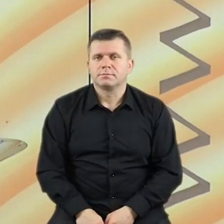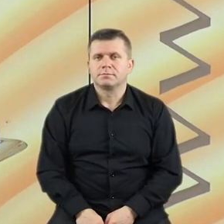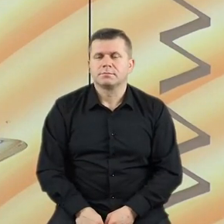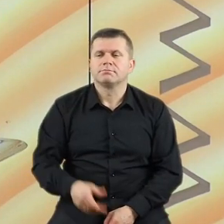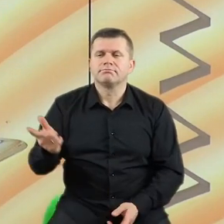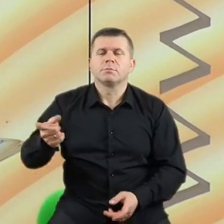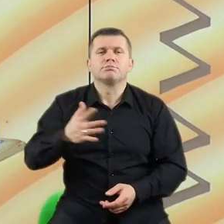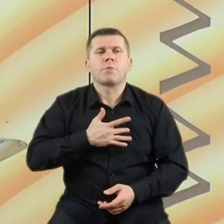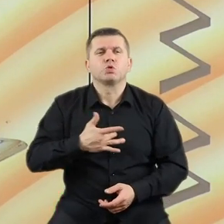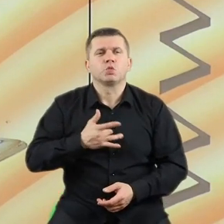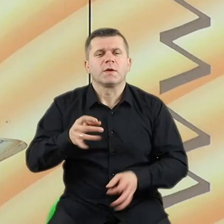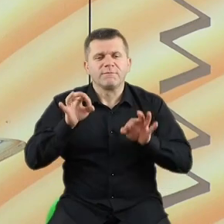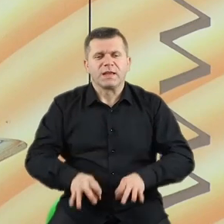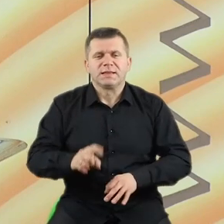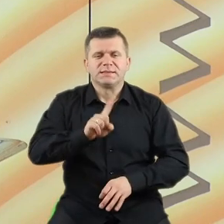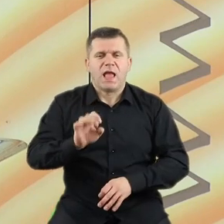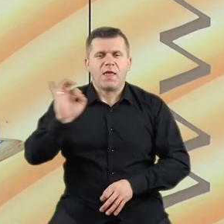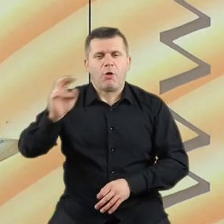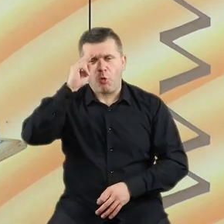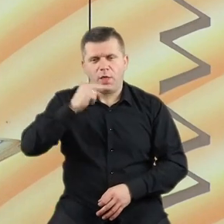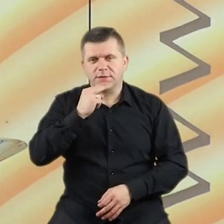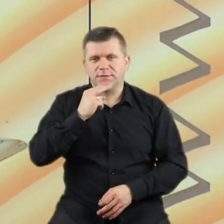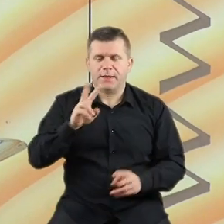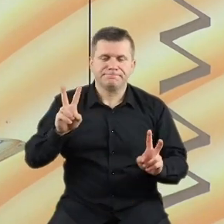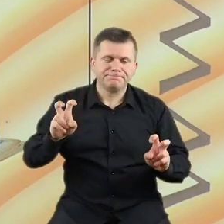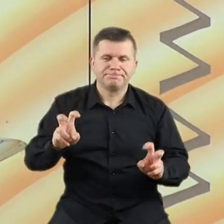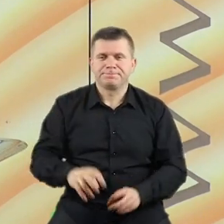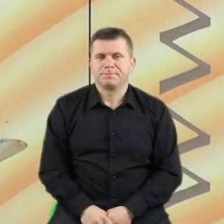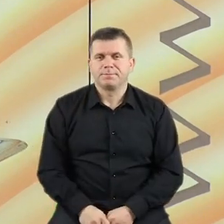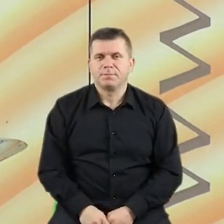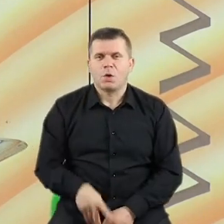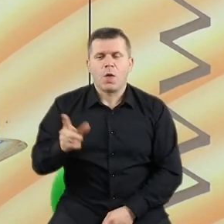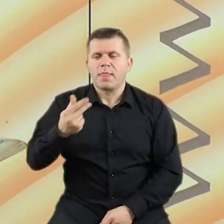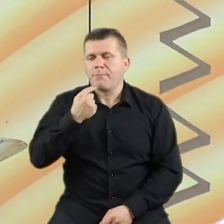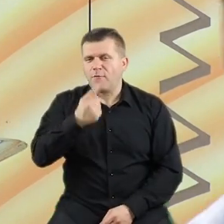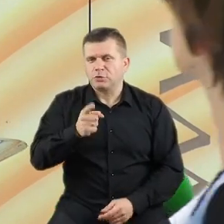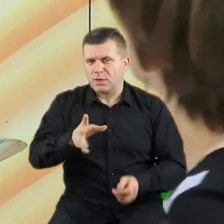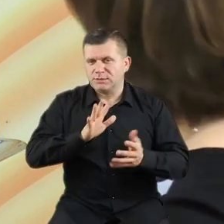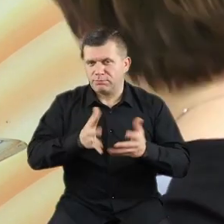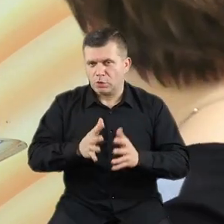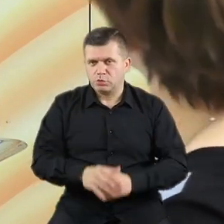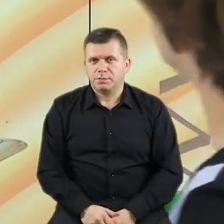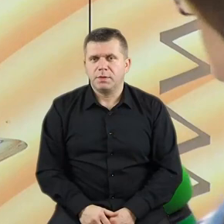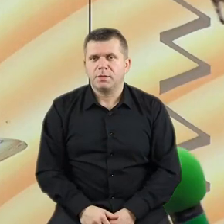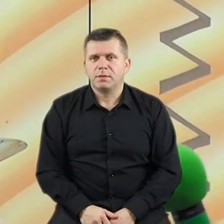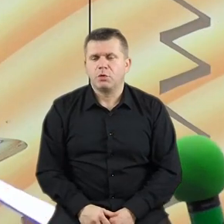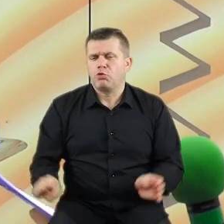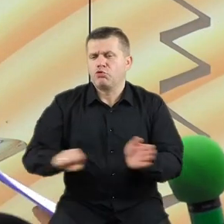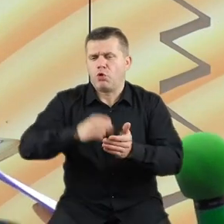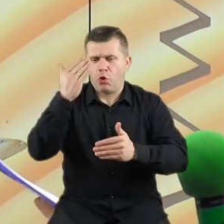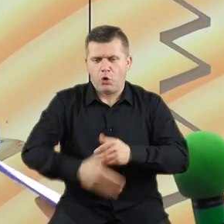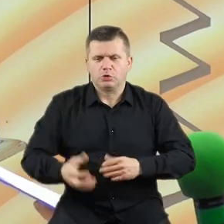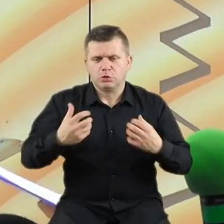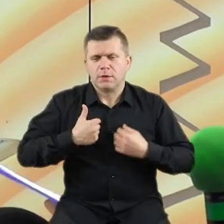ciężar za swojego ojca, poczucie winy za ojca ma. Oczywiście to jest takie też, on mi nie powiedział chyba w taki sposób, ale mówi, do końca życia będę